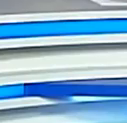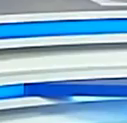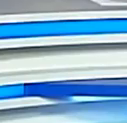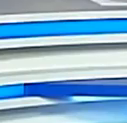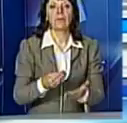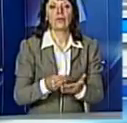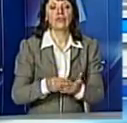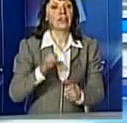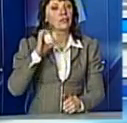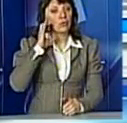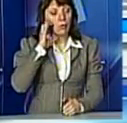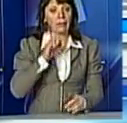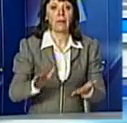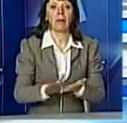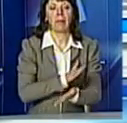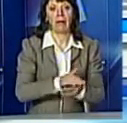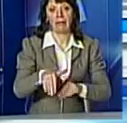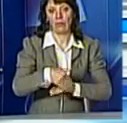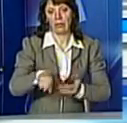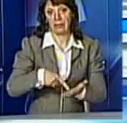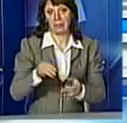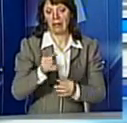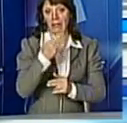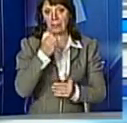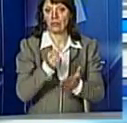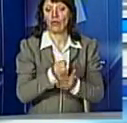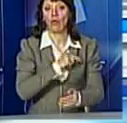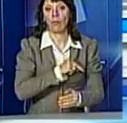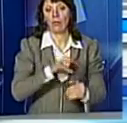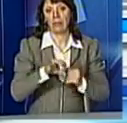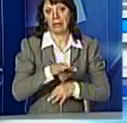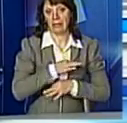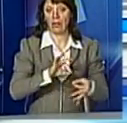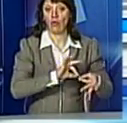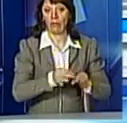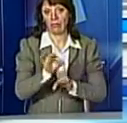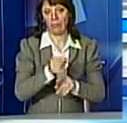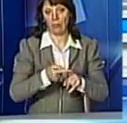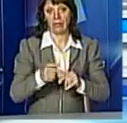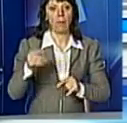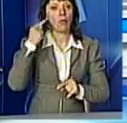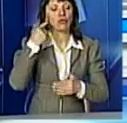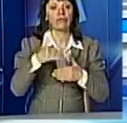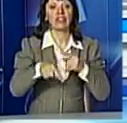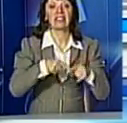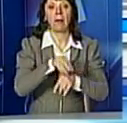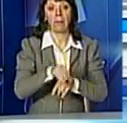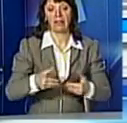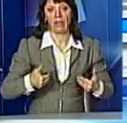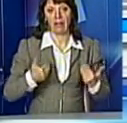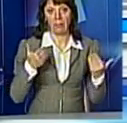бюджетні слухання прибирання вулиць міста та адаптація до роботи після свят докладніше про це почуєте вже за мить